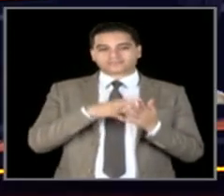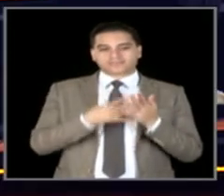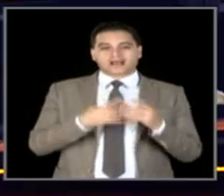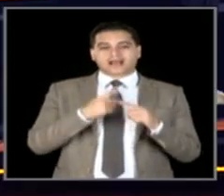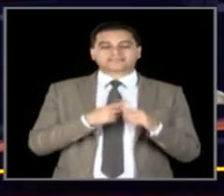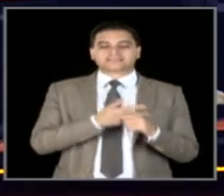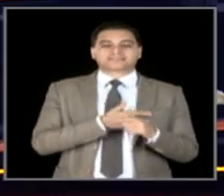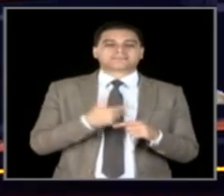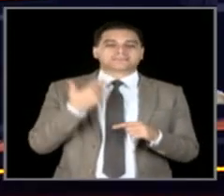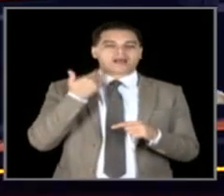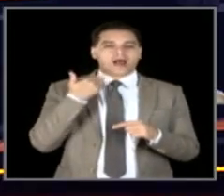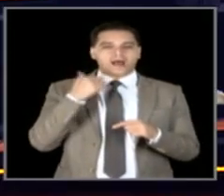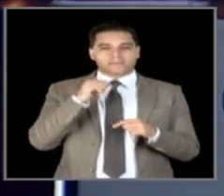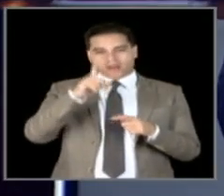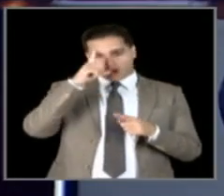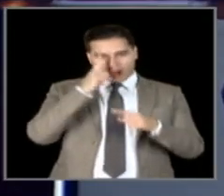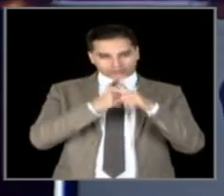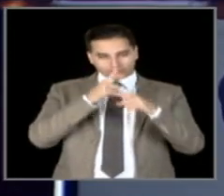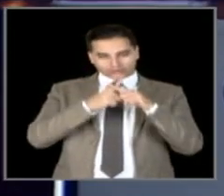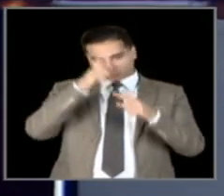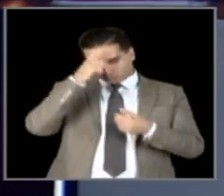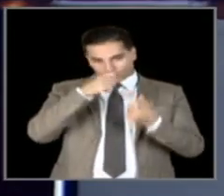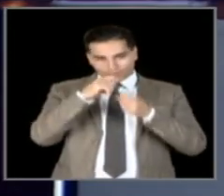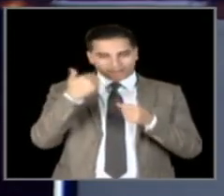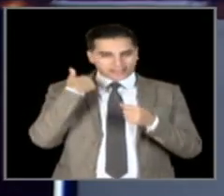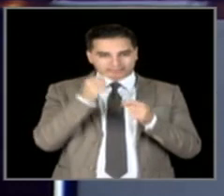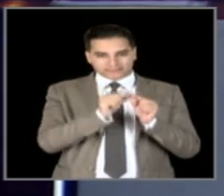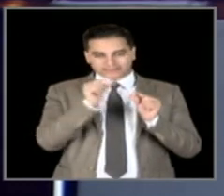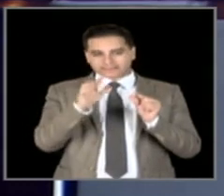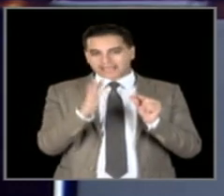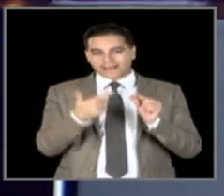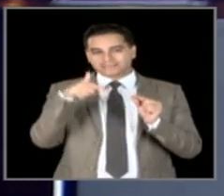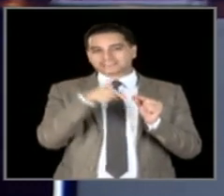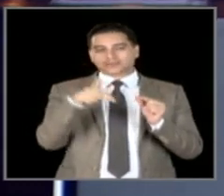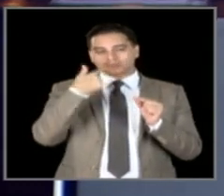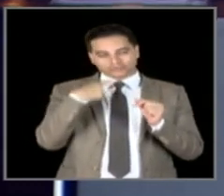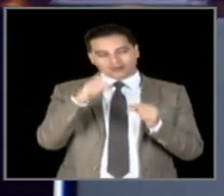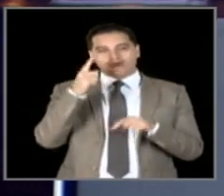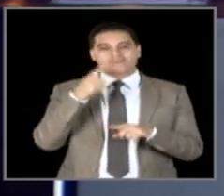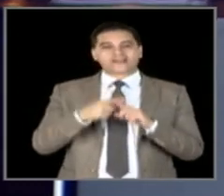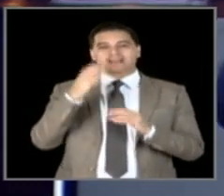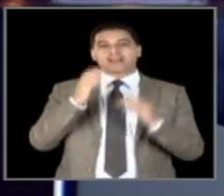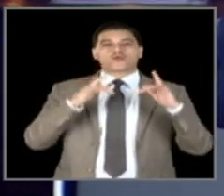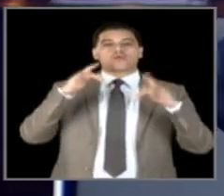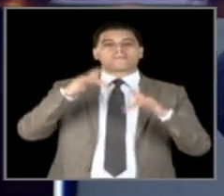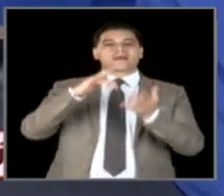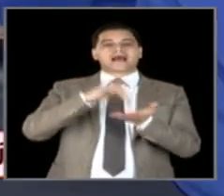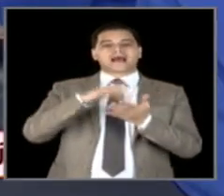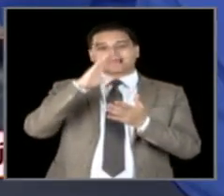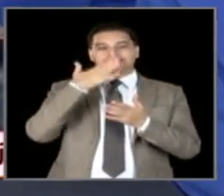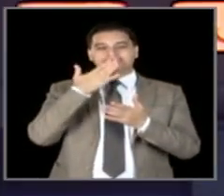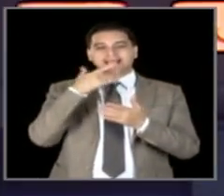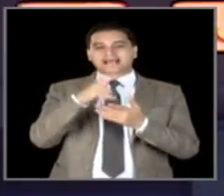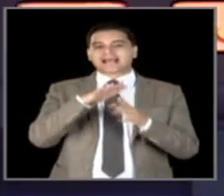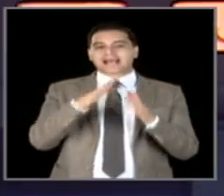سهل. 26. إلى أي دول جنوب شرق آسيا تتبع جزيرة لوزون؟ انتوا